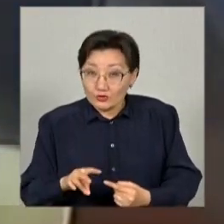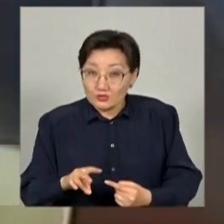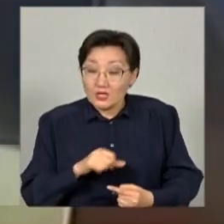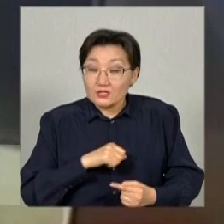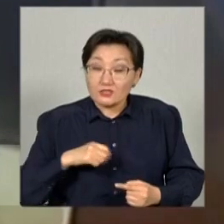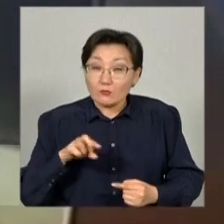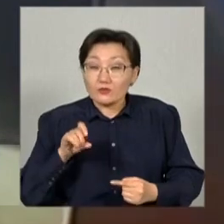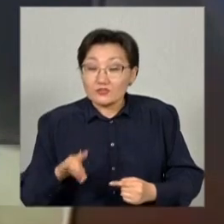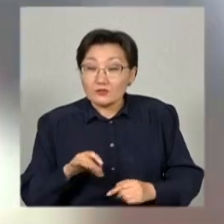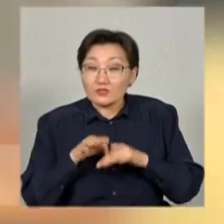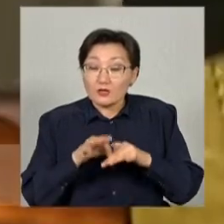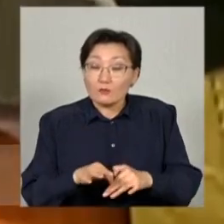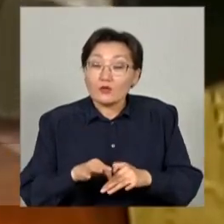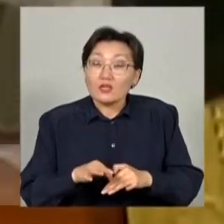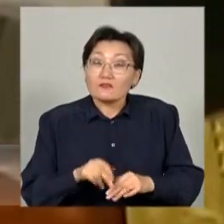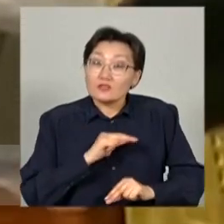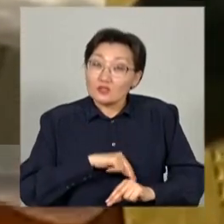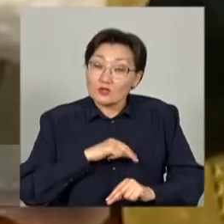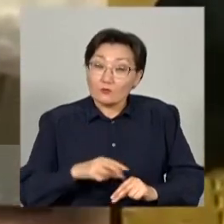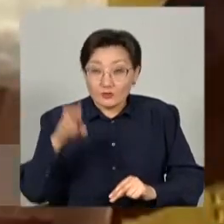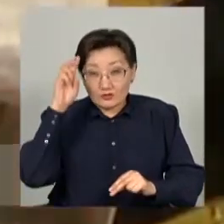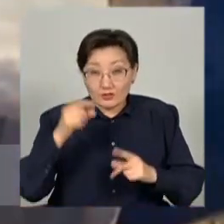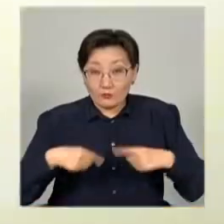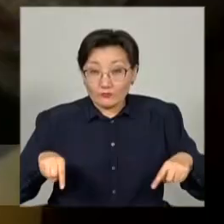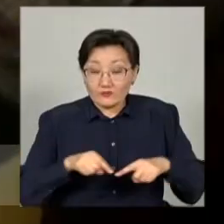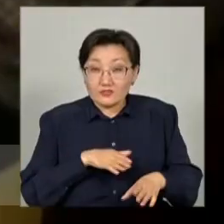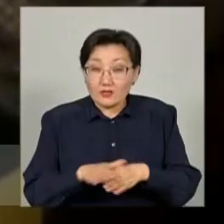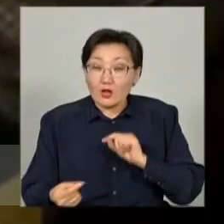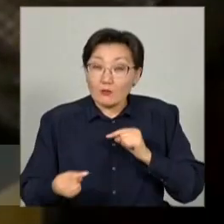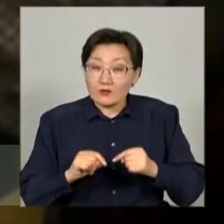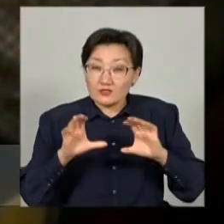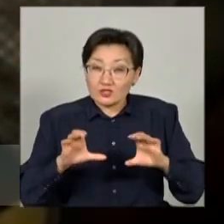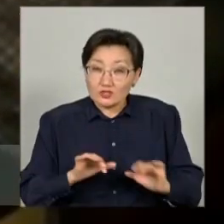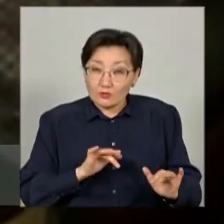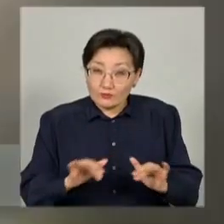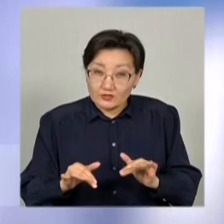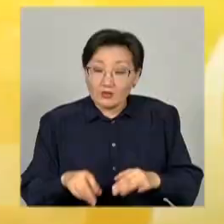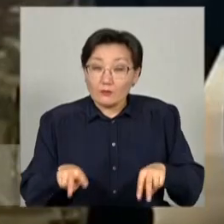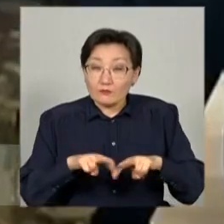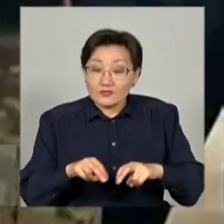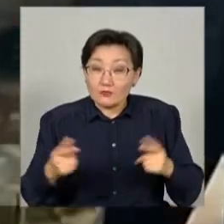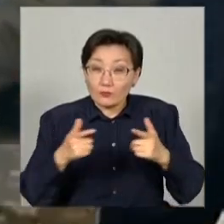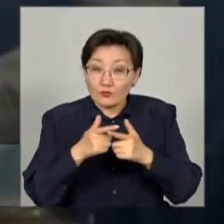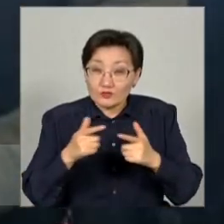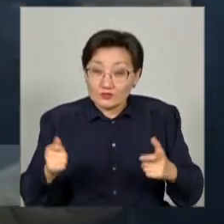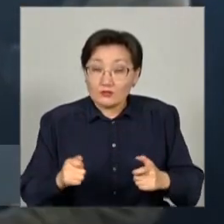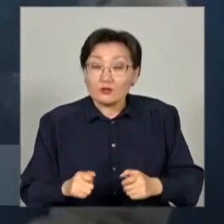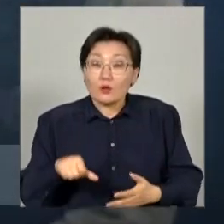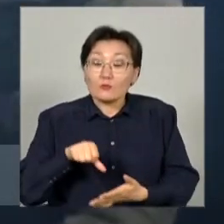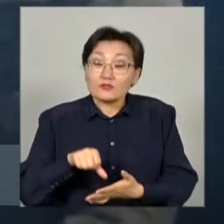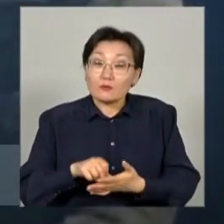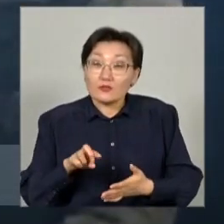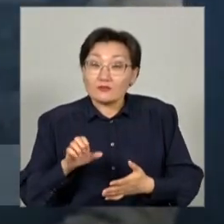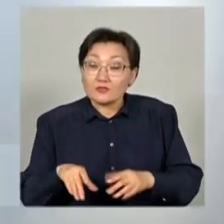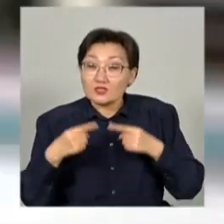самым блогер вводил в заблуждение работников госорганов, совершая противозаконные вещи. Сейчас проверяется информация о причастности